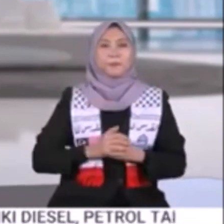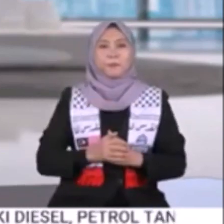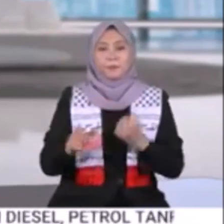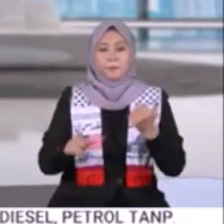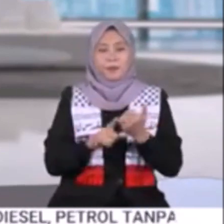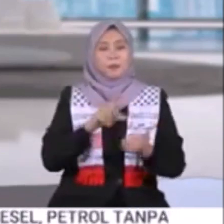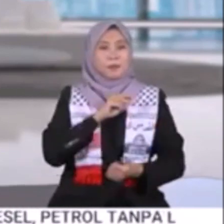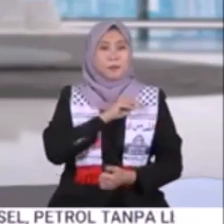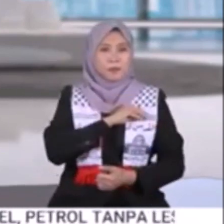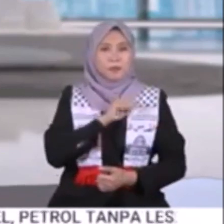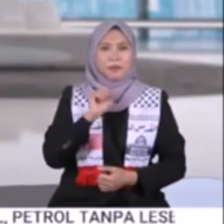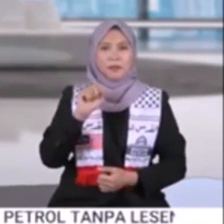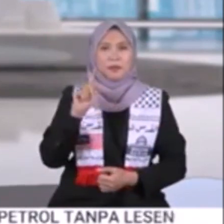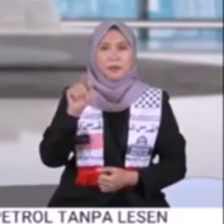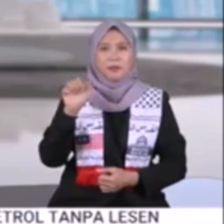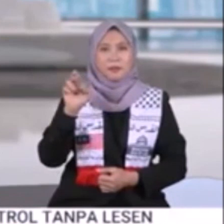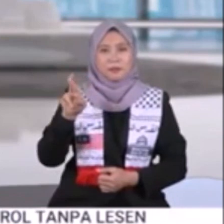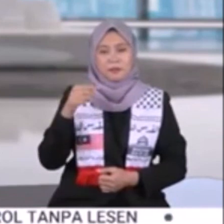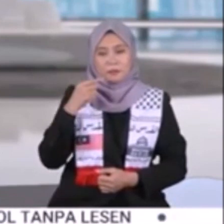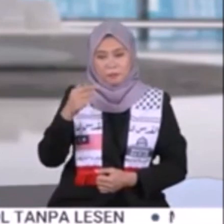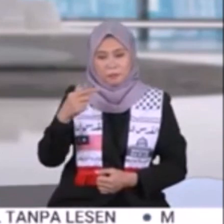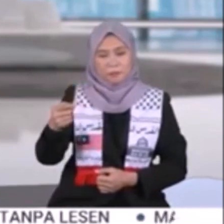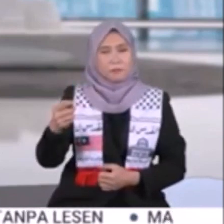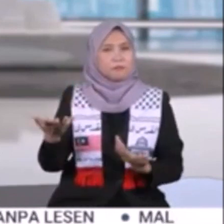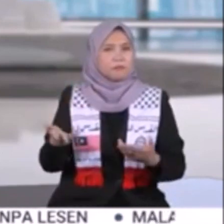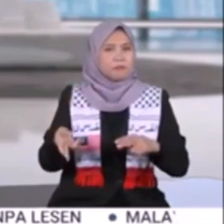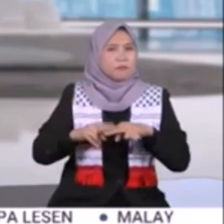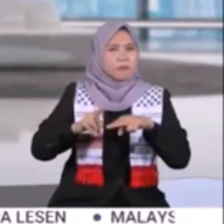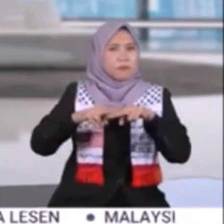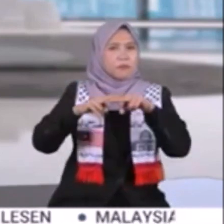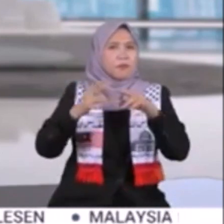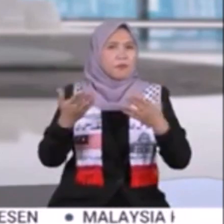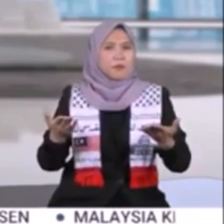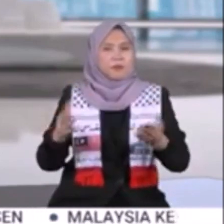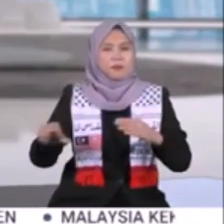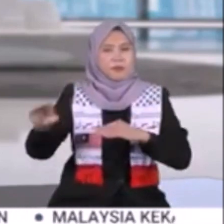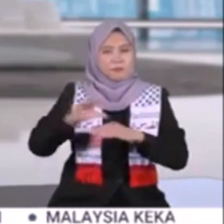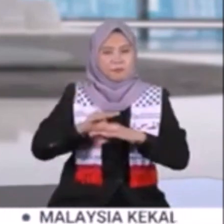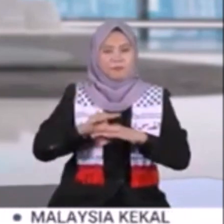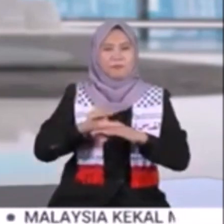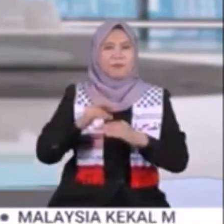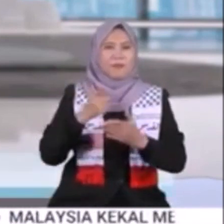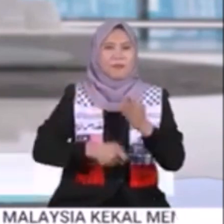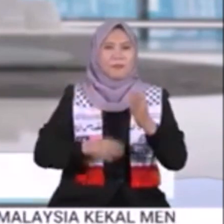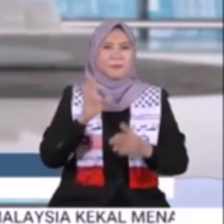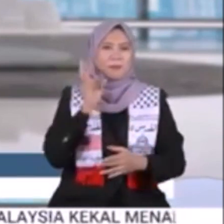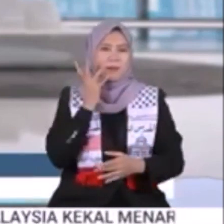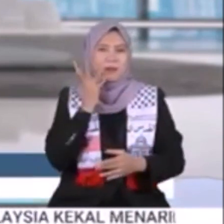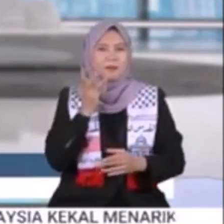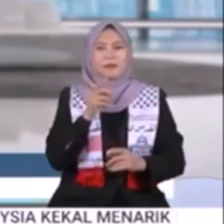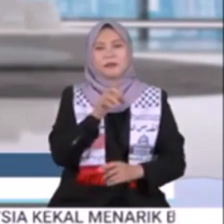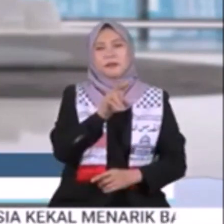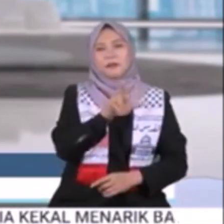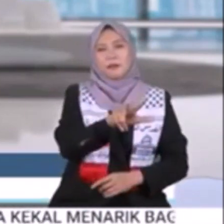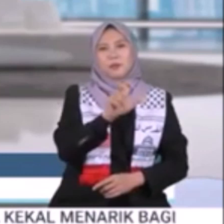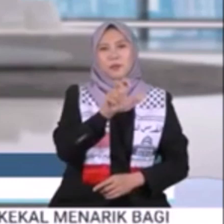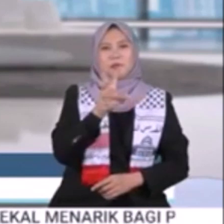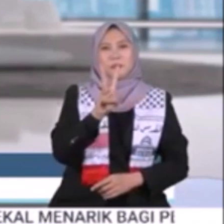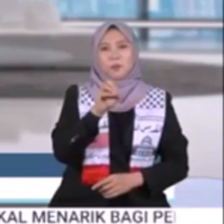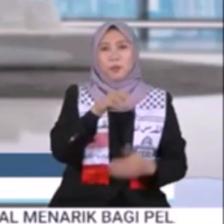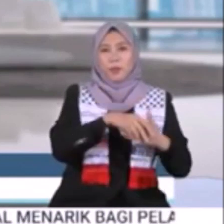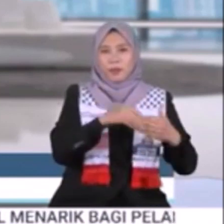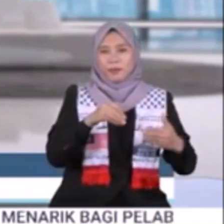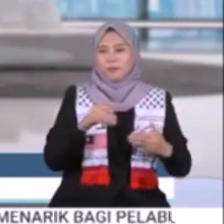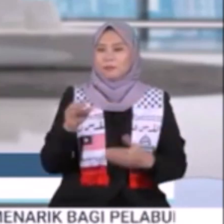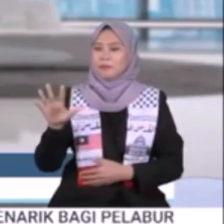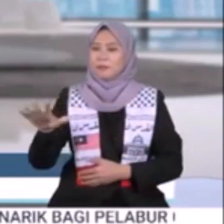Menterinya Dato' Arthur Joseph Kurup berkata ia termasuk meningkatkan kadar skim subsidi harga padi daripada RM360